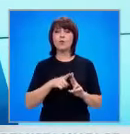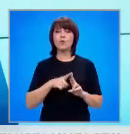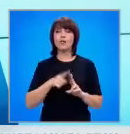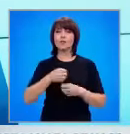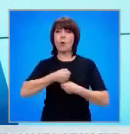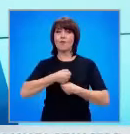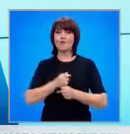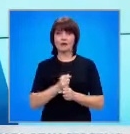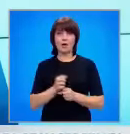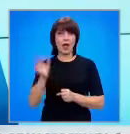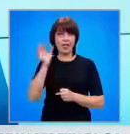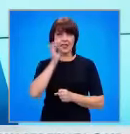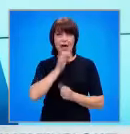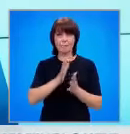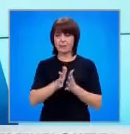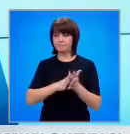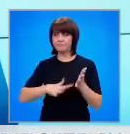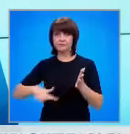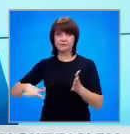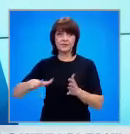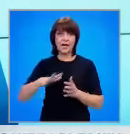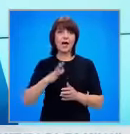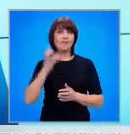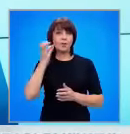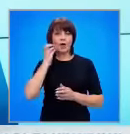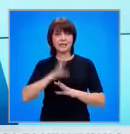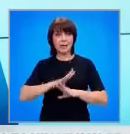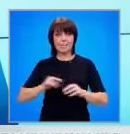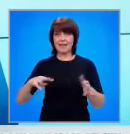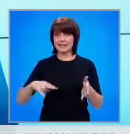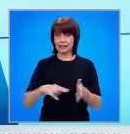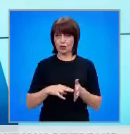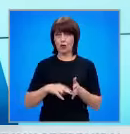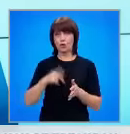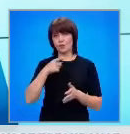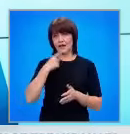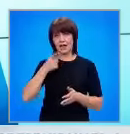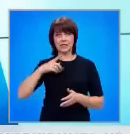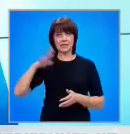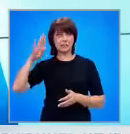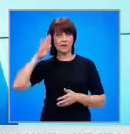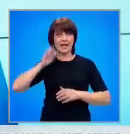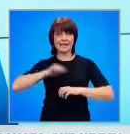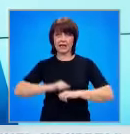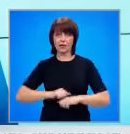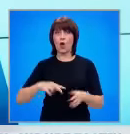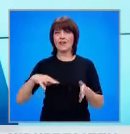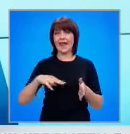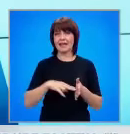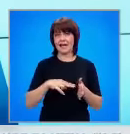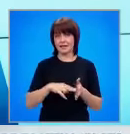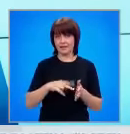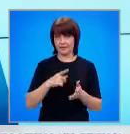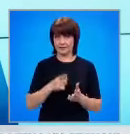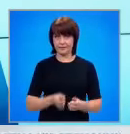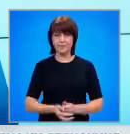новина. Няма населени места в региона на Бургас без ток. Това обяви пред посветилна с изпълнителния директор на електроенергийния системен оператор